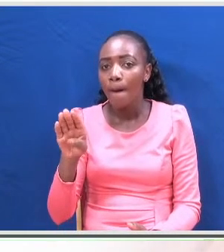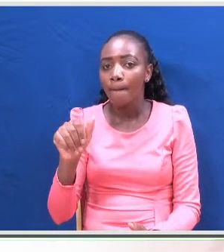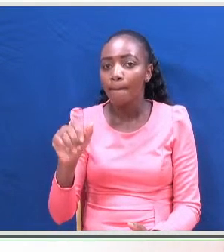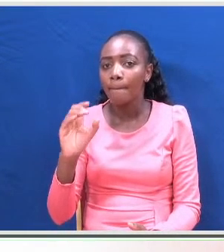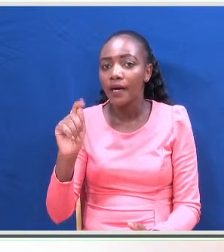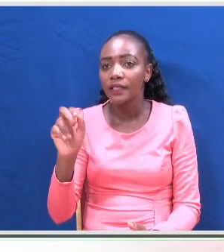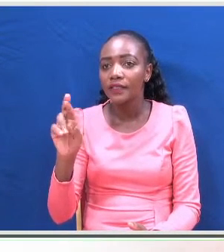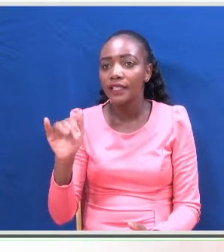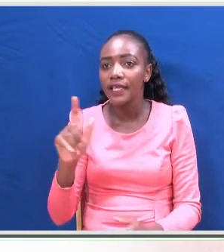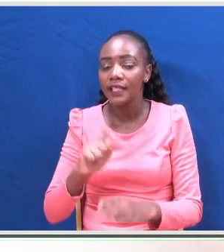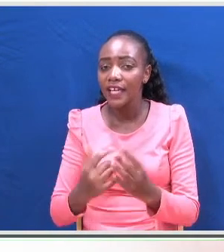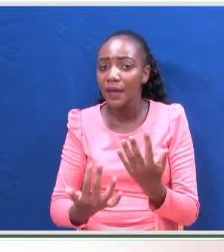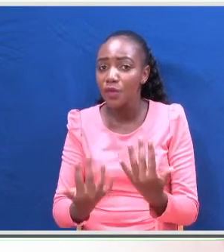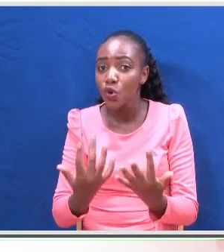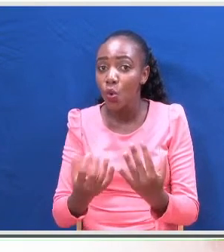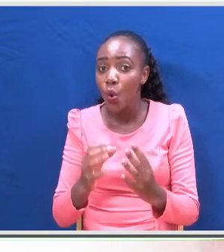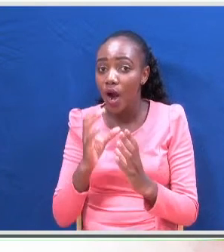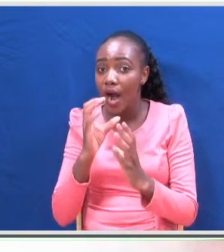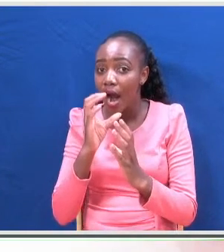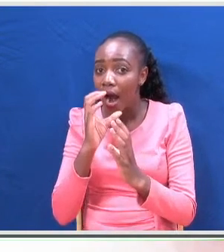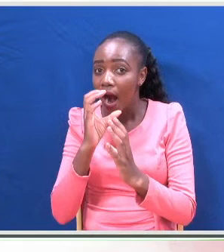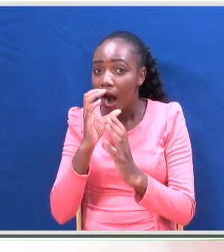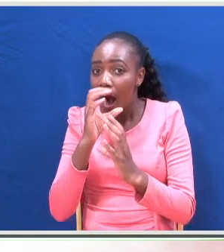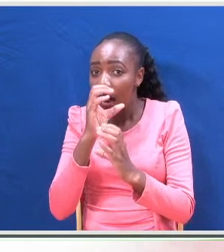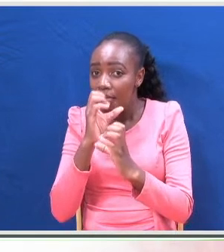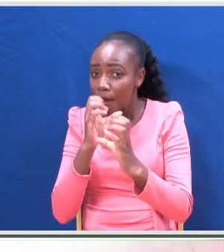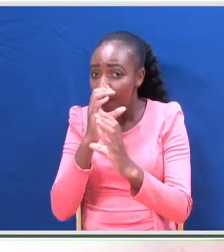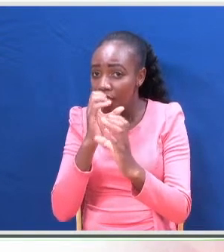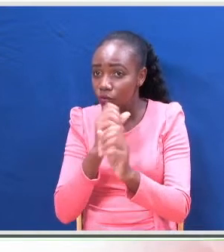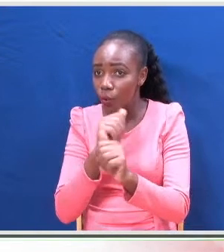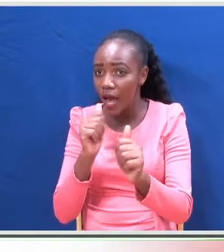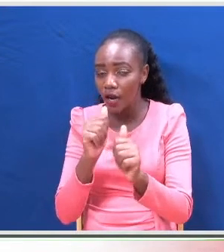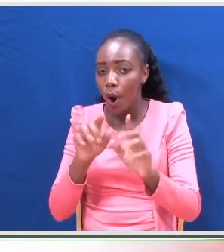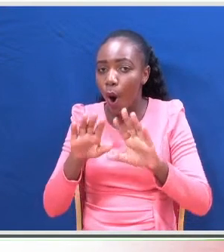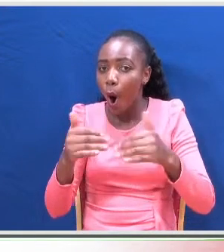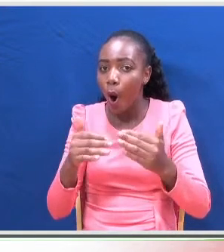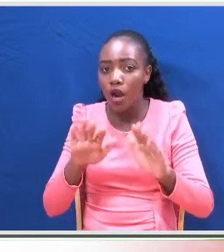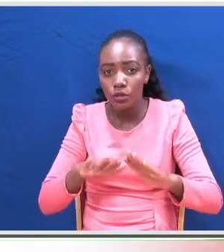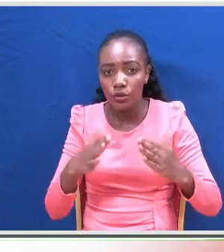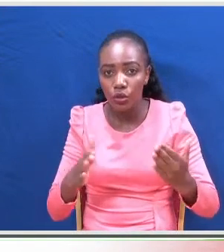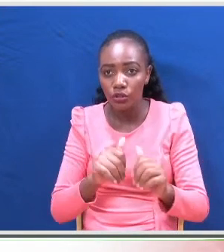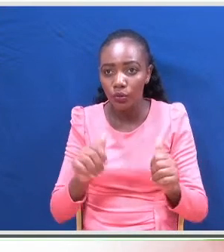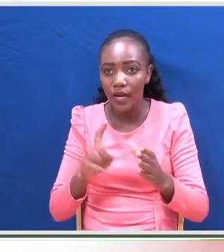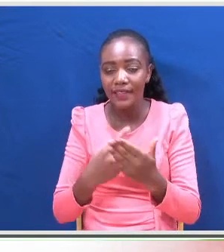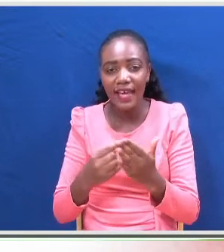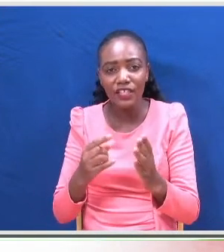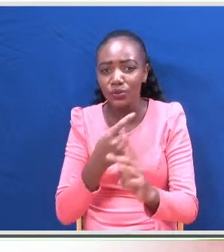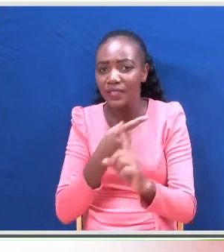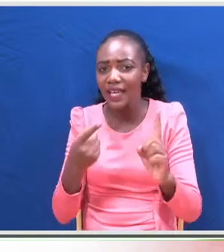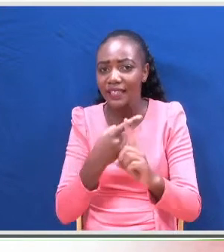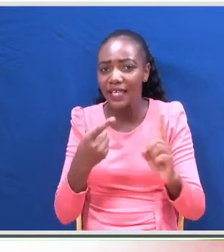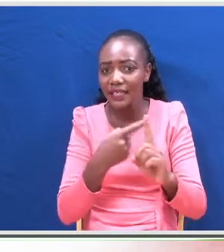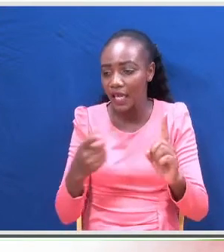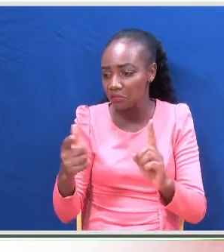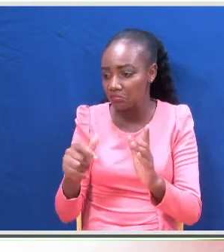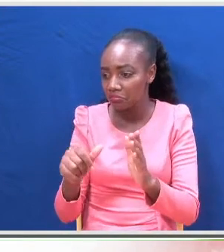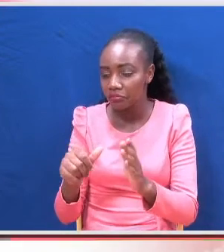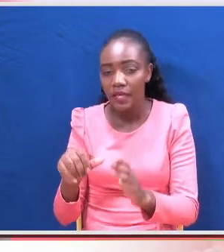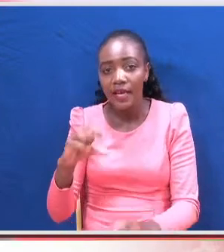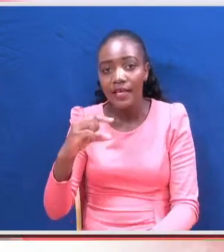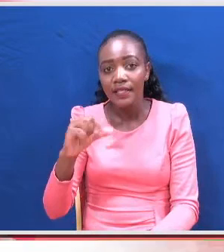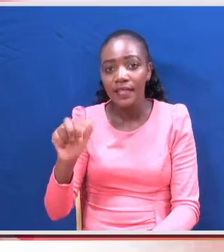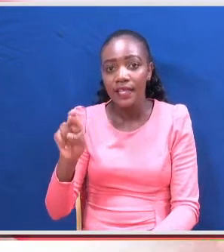boil the meat properly, or you roast it properly, you tend to kill a lot of those contaminants.